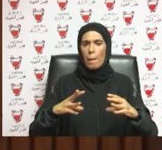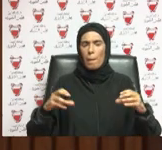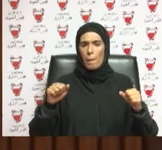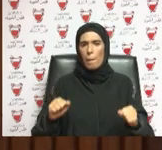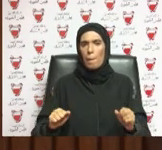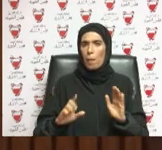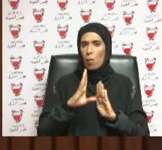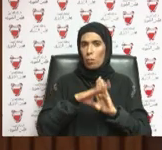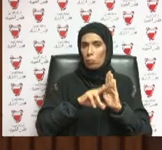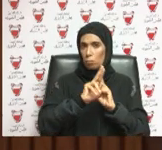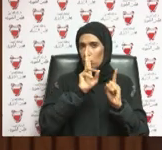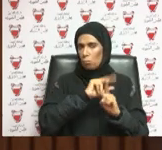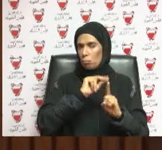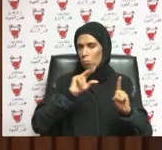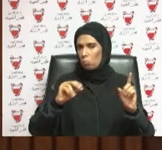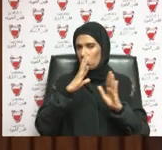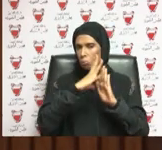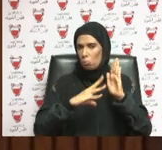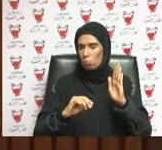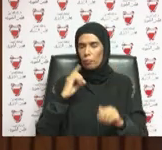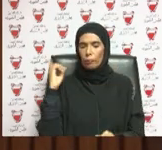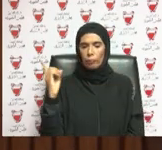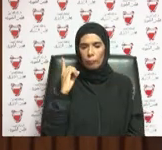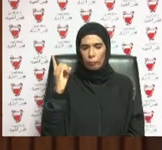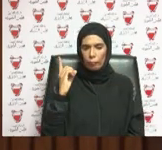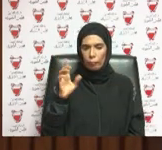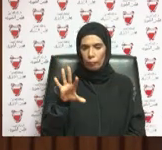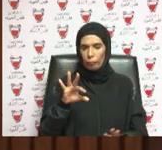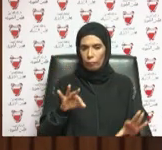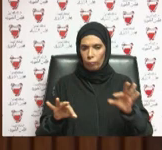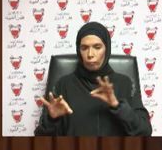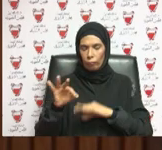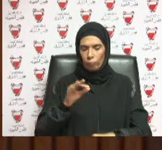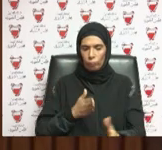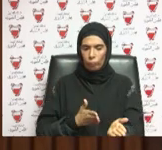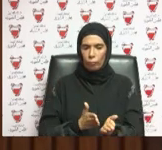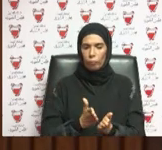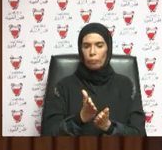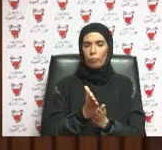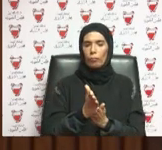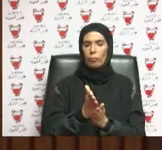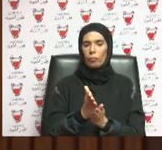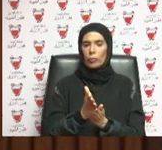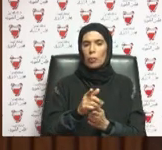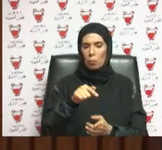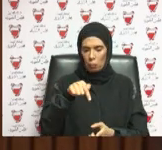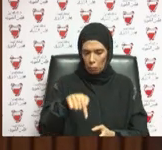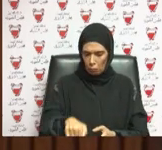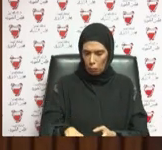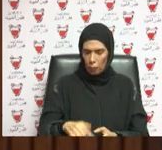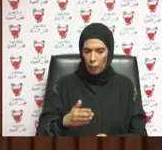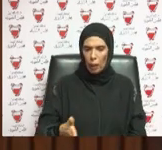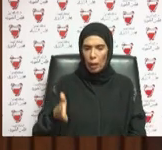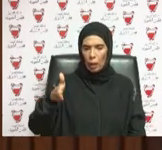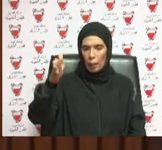كبير يحتذى به على مستوى العالم، وشكل نهج ومسلك سيظل نبراسا للأجيال